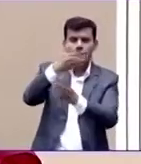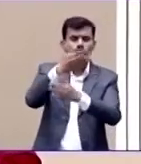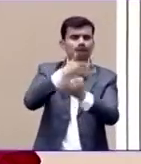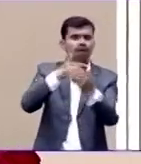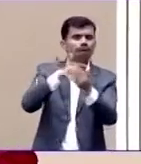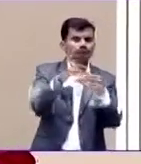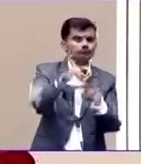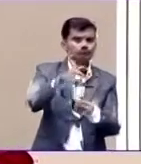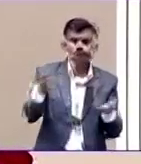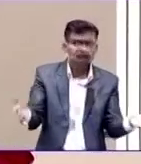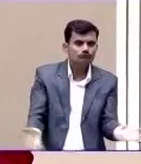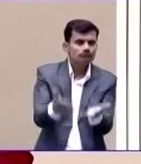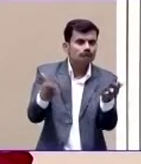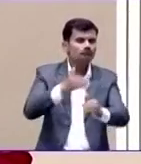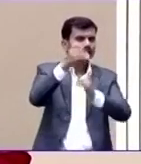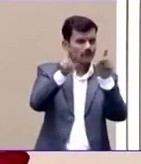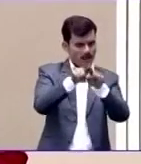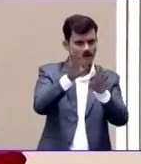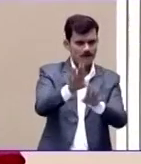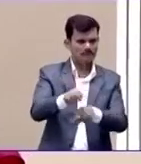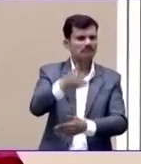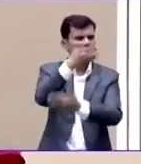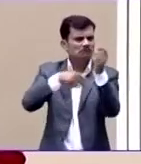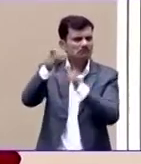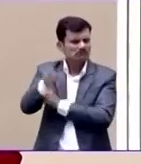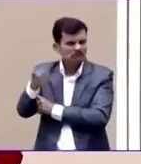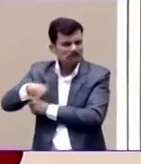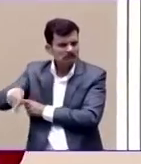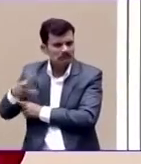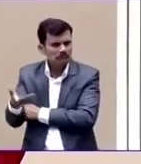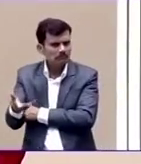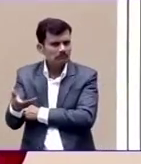नेतृत्व की क्षमता को बढ़ावा मिलेगा। दिव्यांगजन में